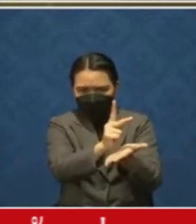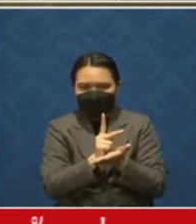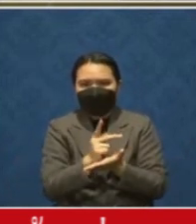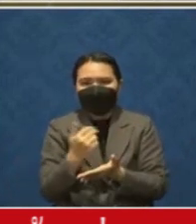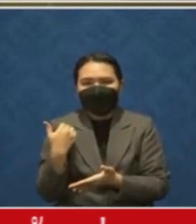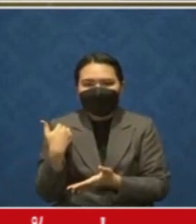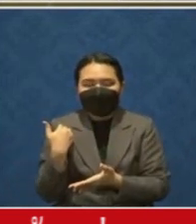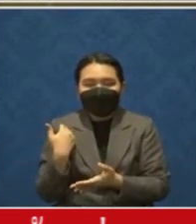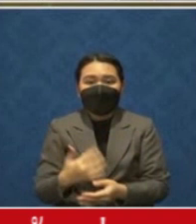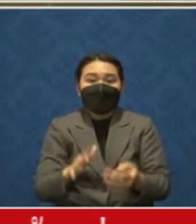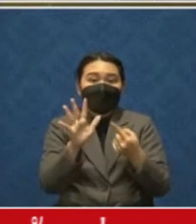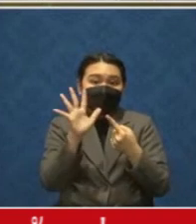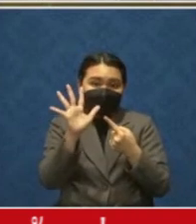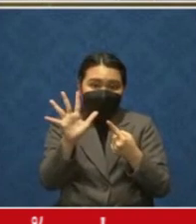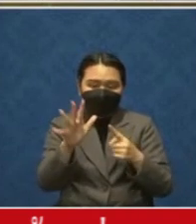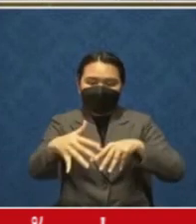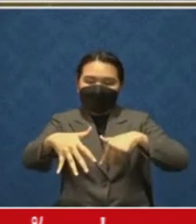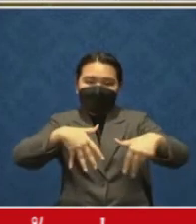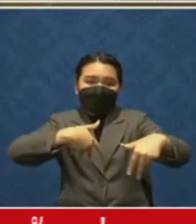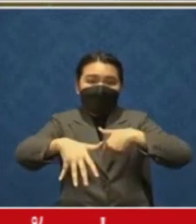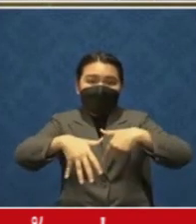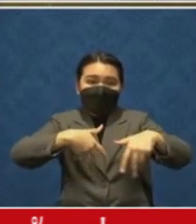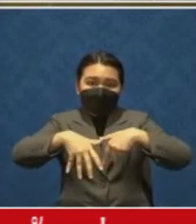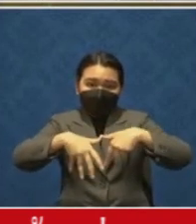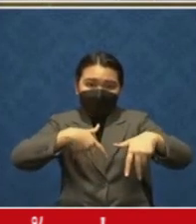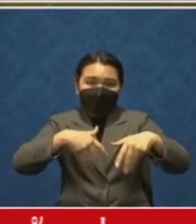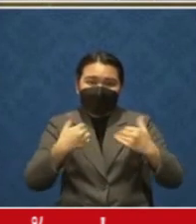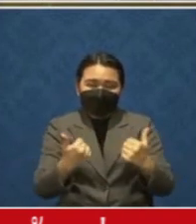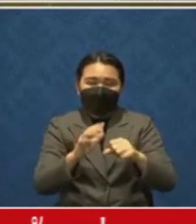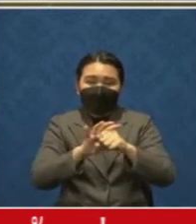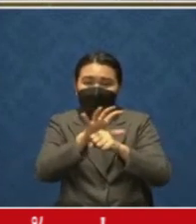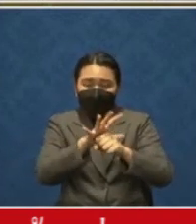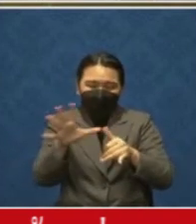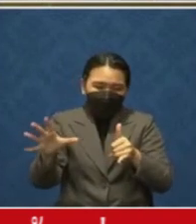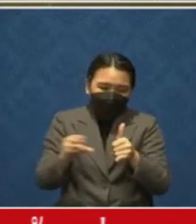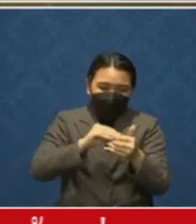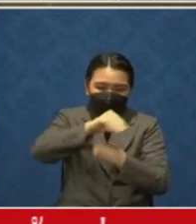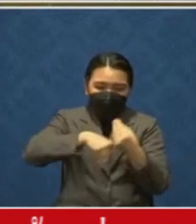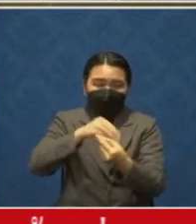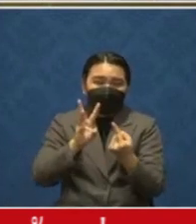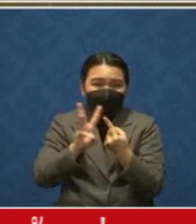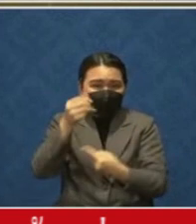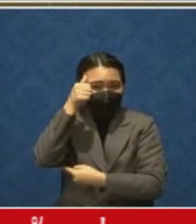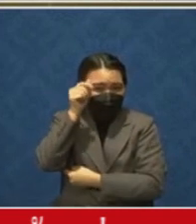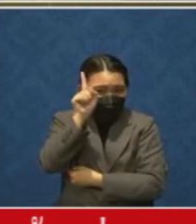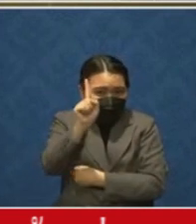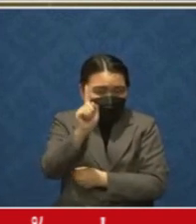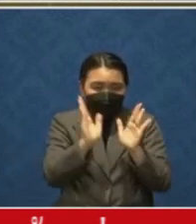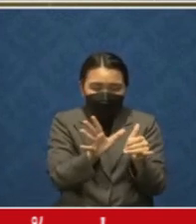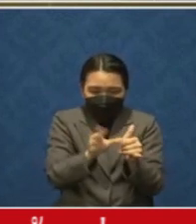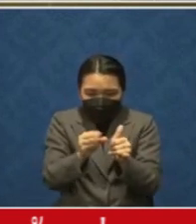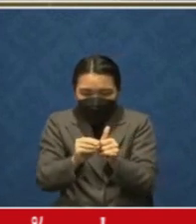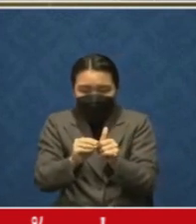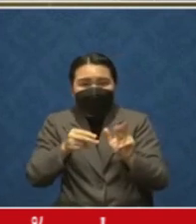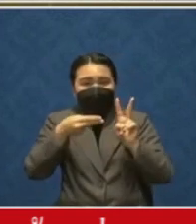กู้มา5ครับประชาชนในขณะนี้เนี่ยติดโควิดแล้วลอก6วันหนึ่งประมาณ